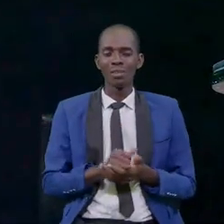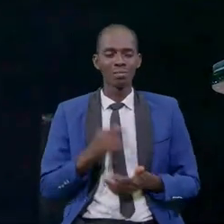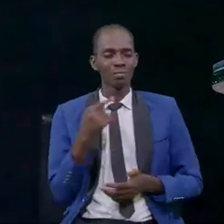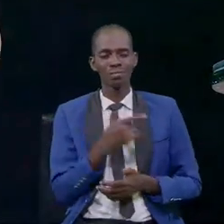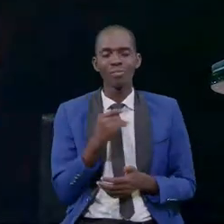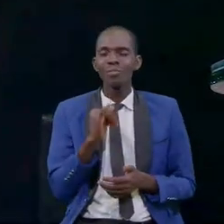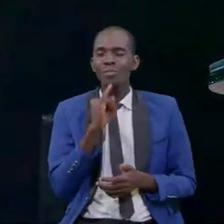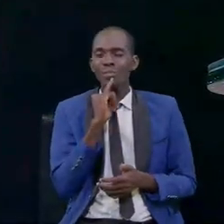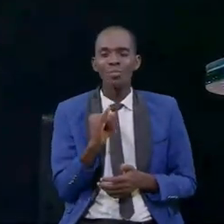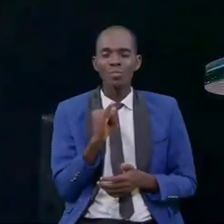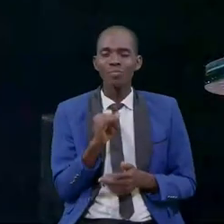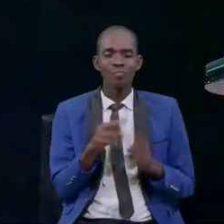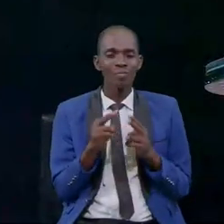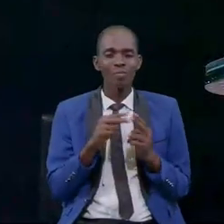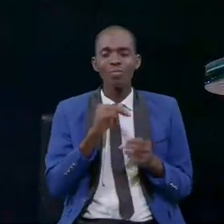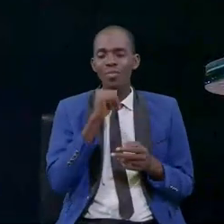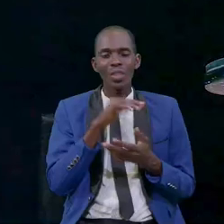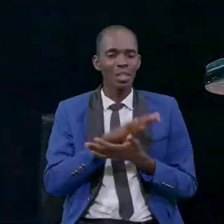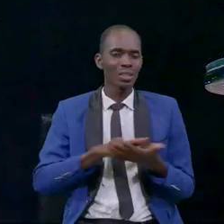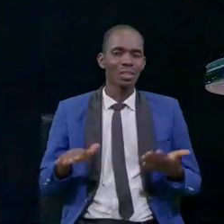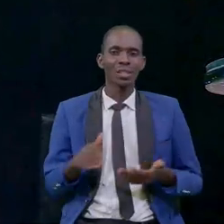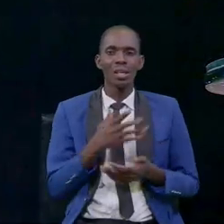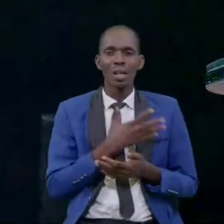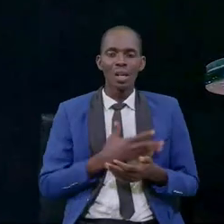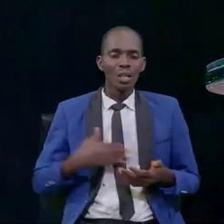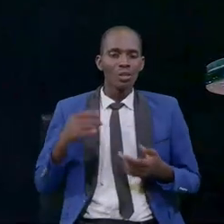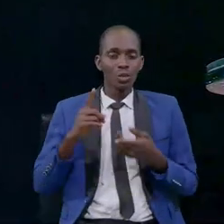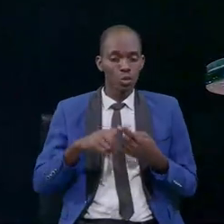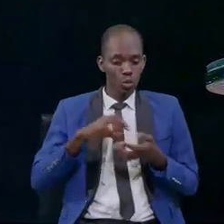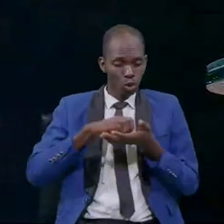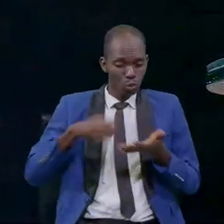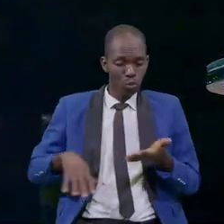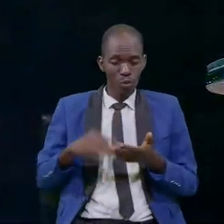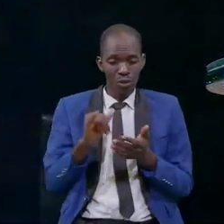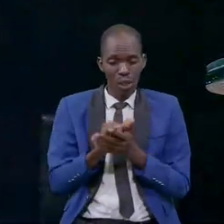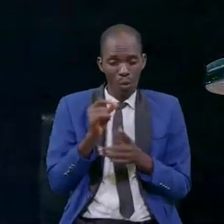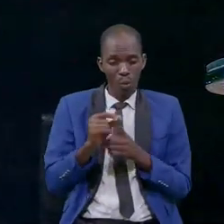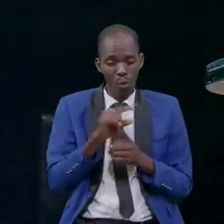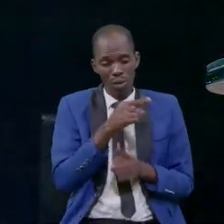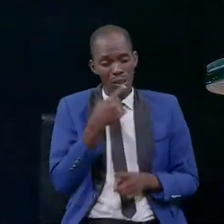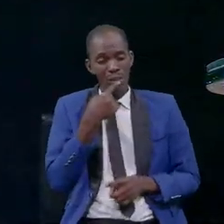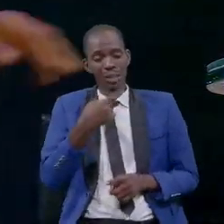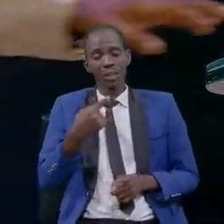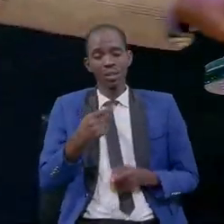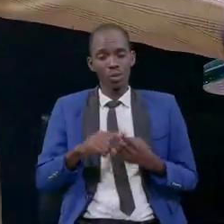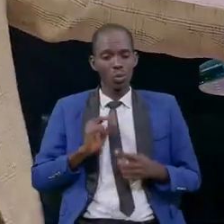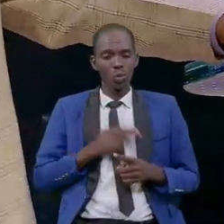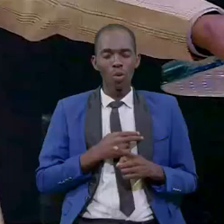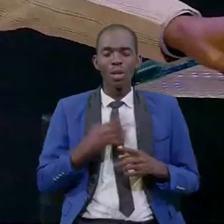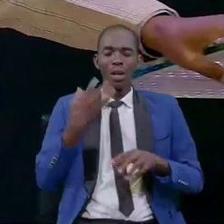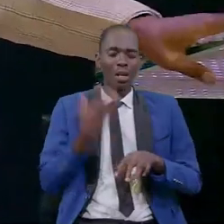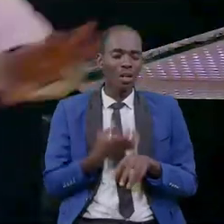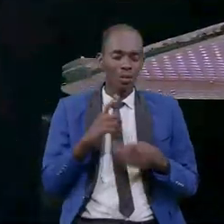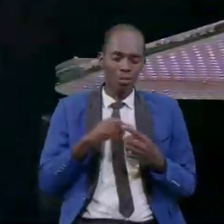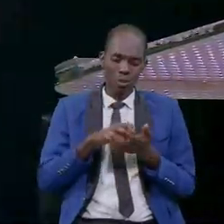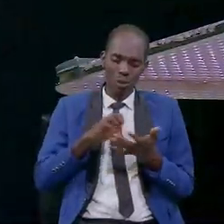nous rend sale. Alors, on désire aller encore se laver. Alors, il ôte. Alors, pour ôter ces paroles-là, ça nous prend